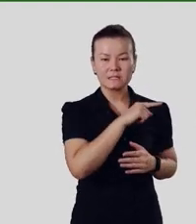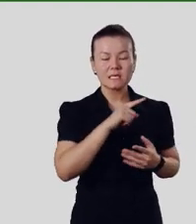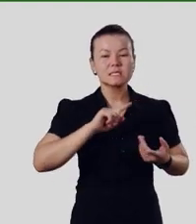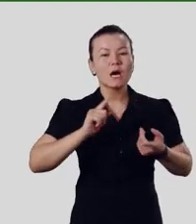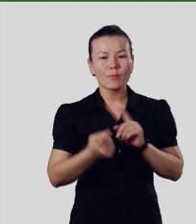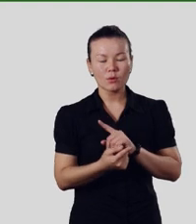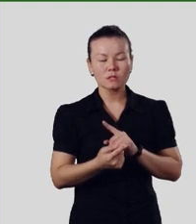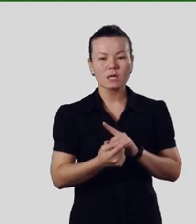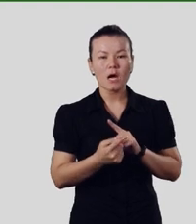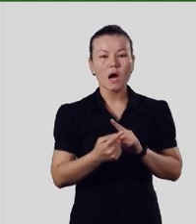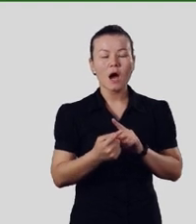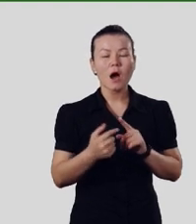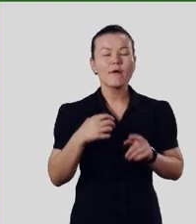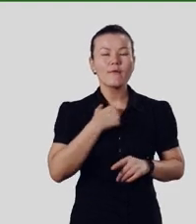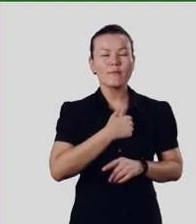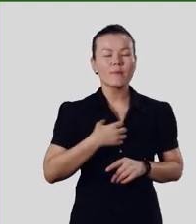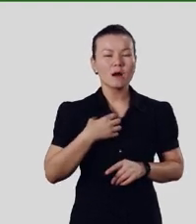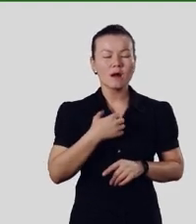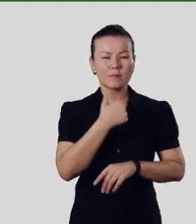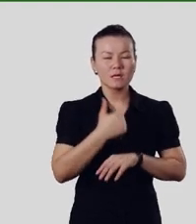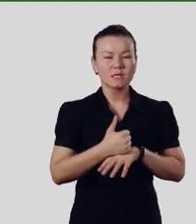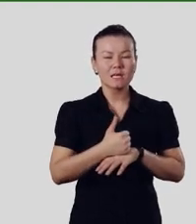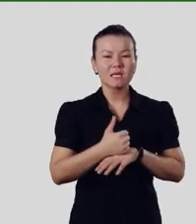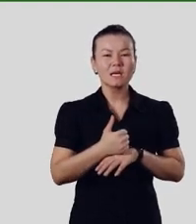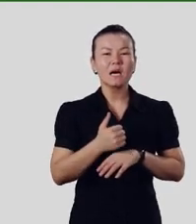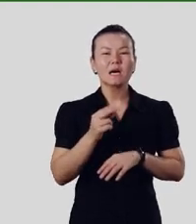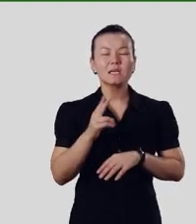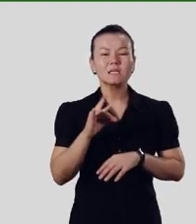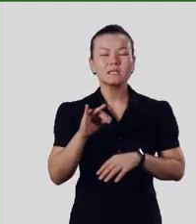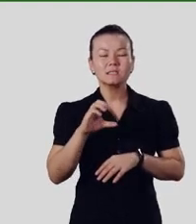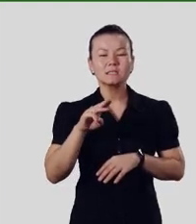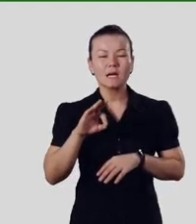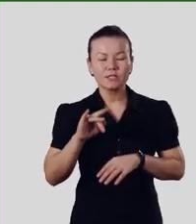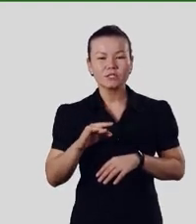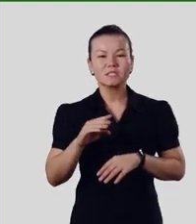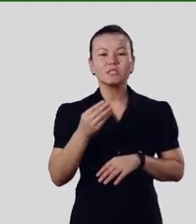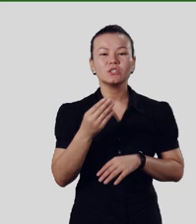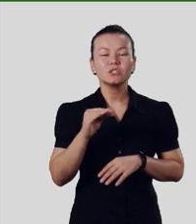наоборот, преобладают кристаллические щиты.